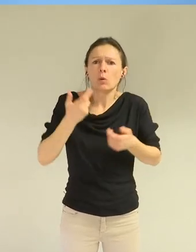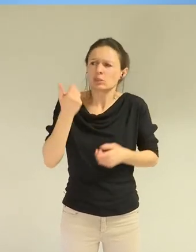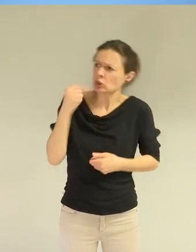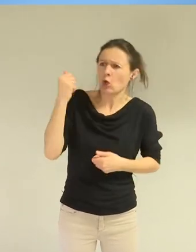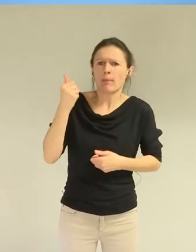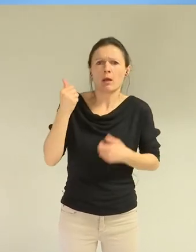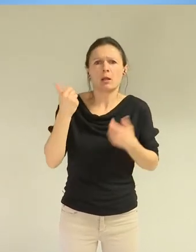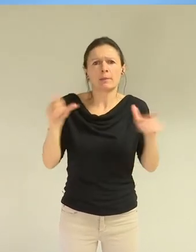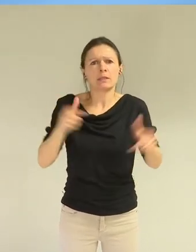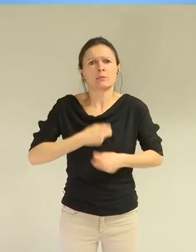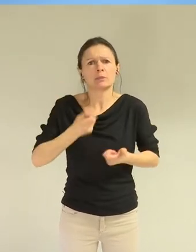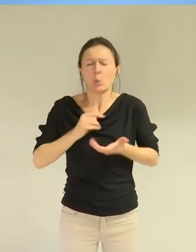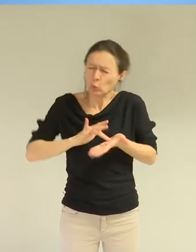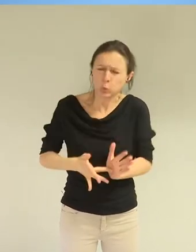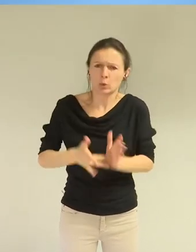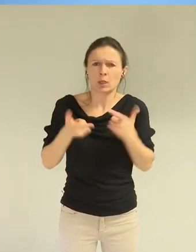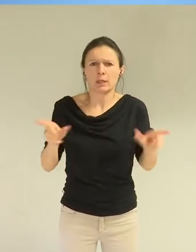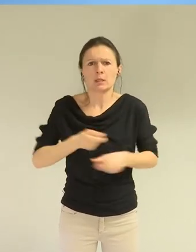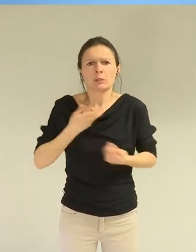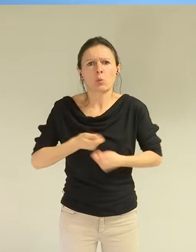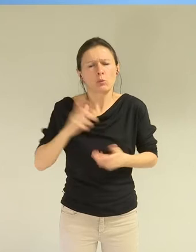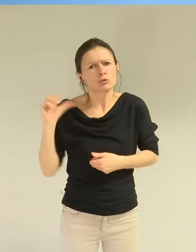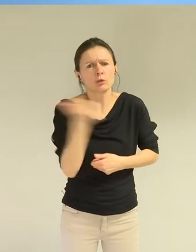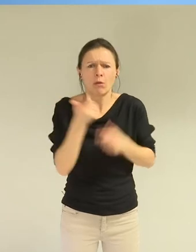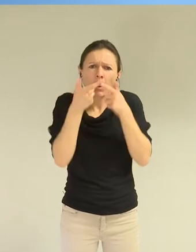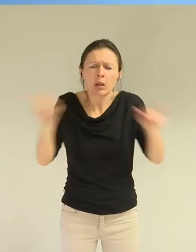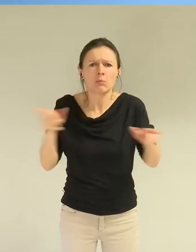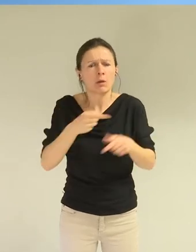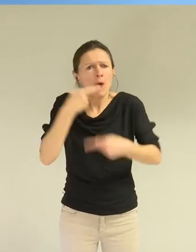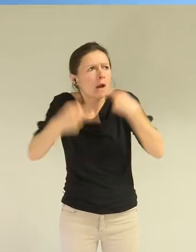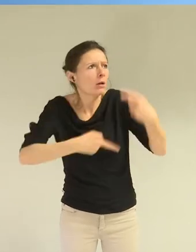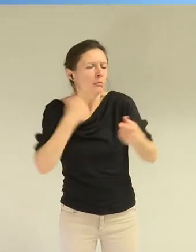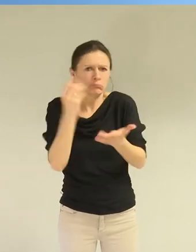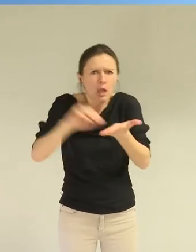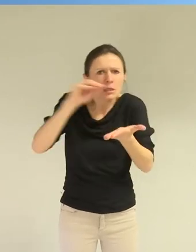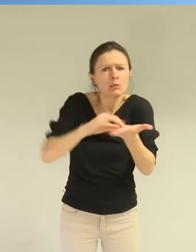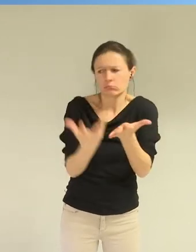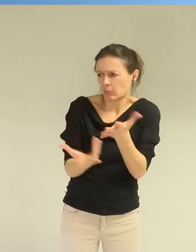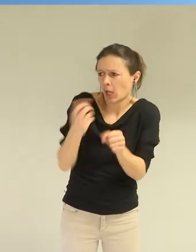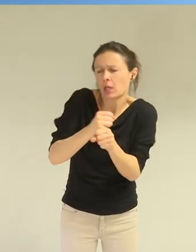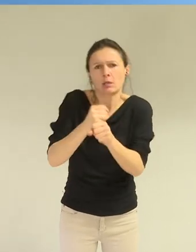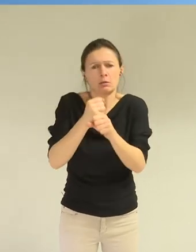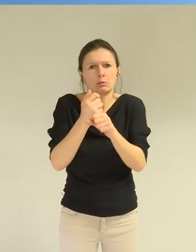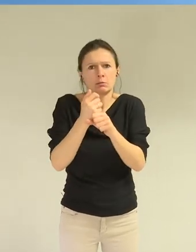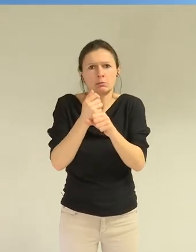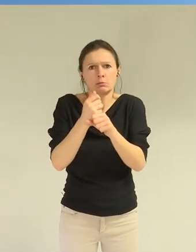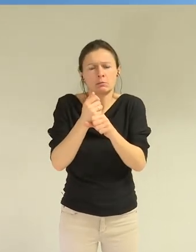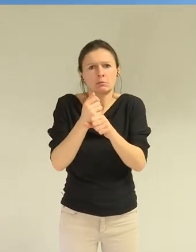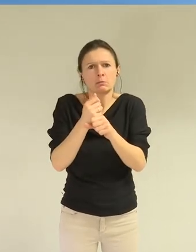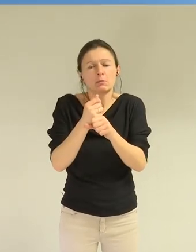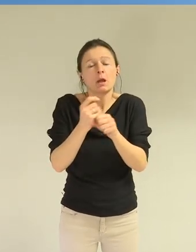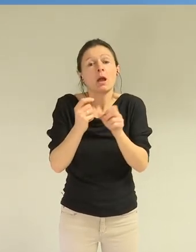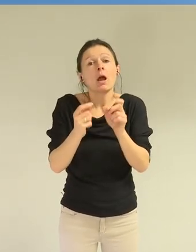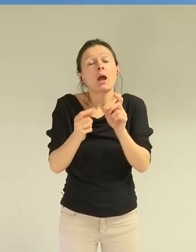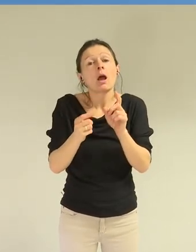chacun est libre de parler d'écrire de créer du moment que ça n'a enfin pas